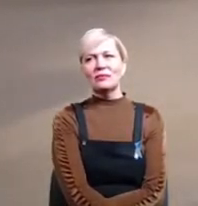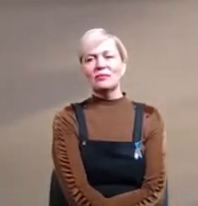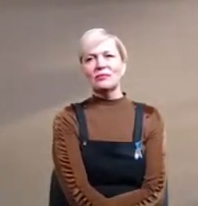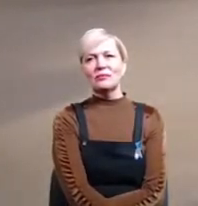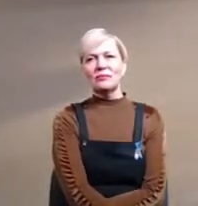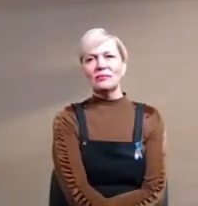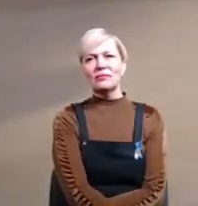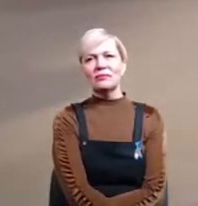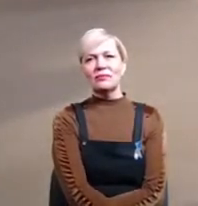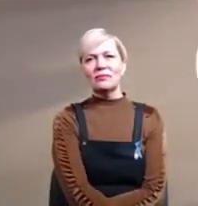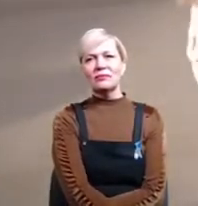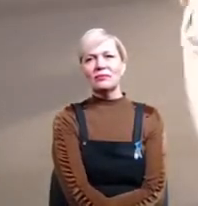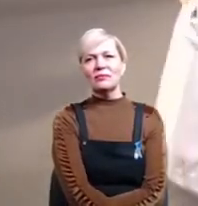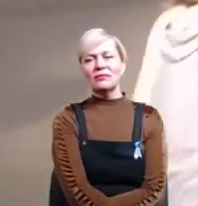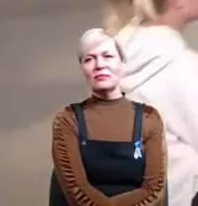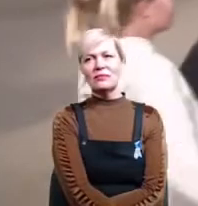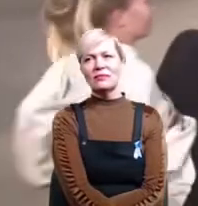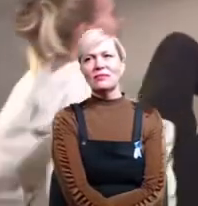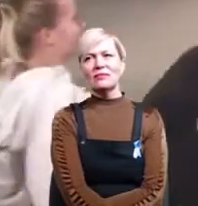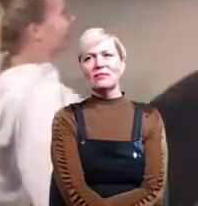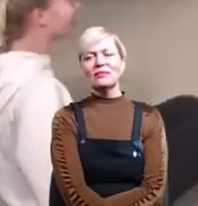Влада, шире. Да.